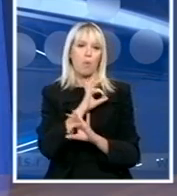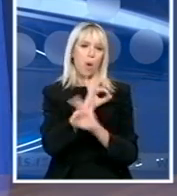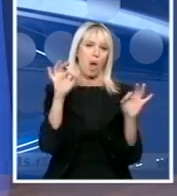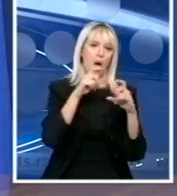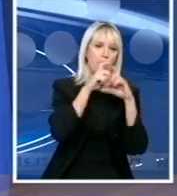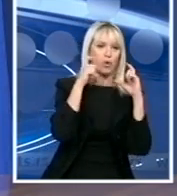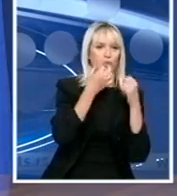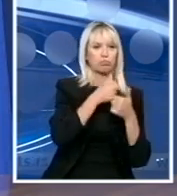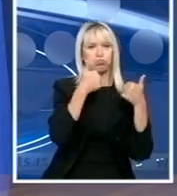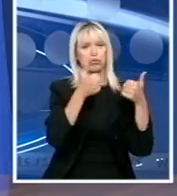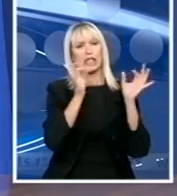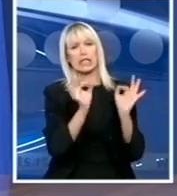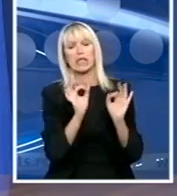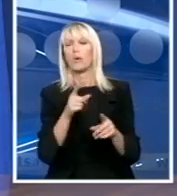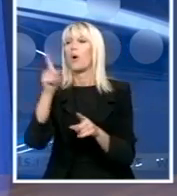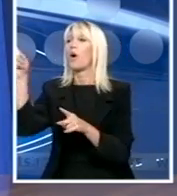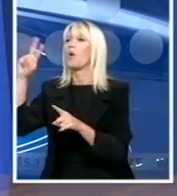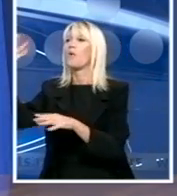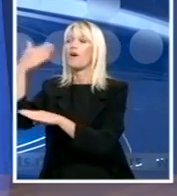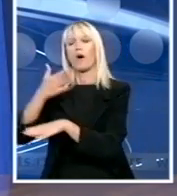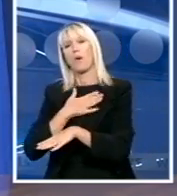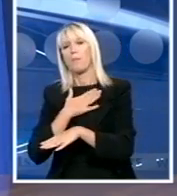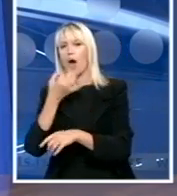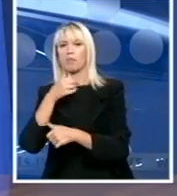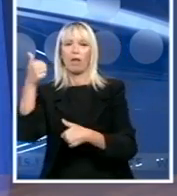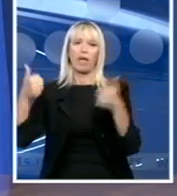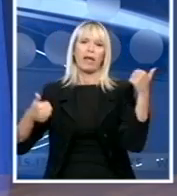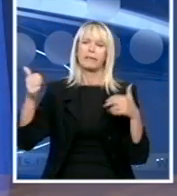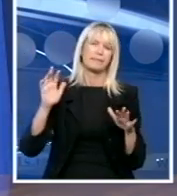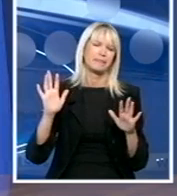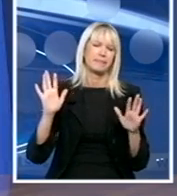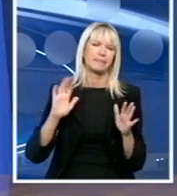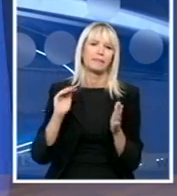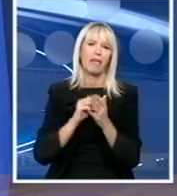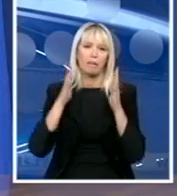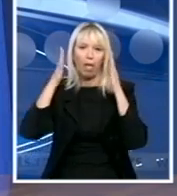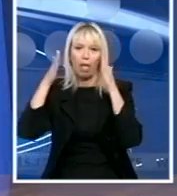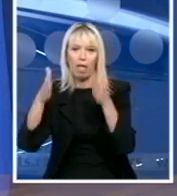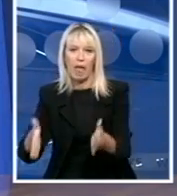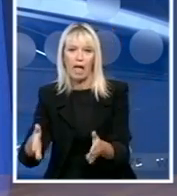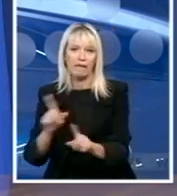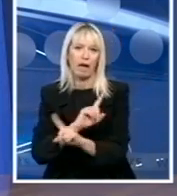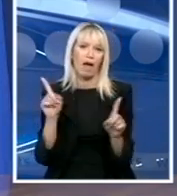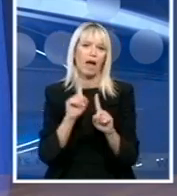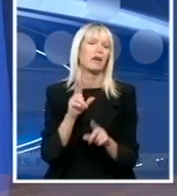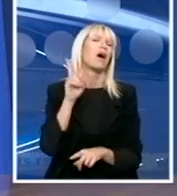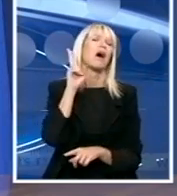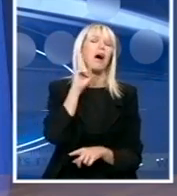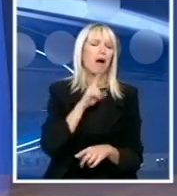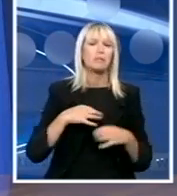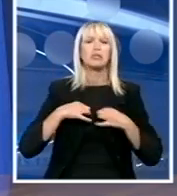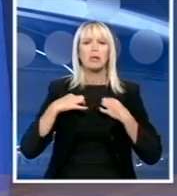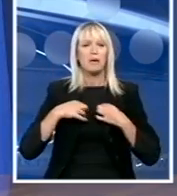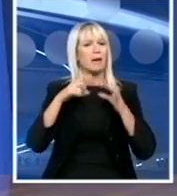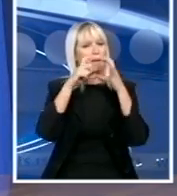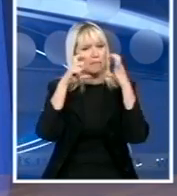značajnije, korisnije, bezbednije i tako dalje. Ne treba tome nasedati. Jednostavno, najobičnije platnene